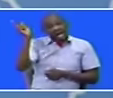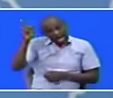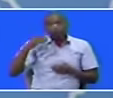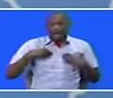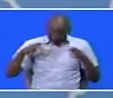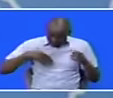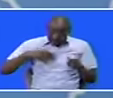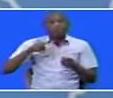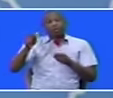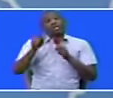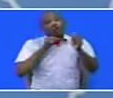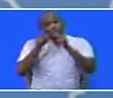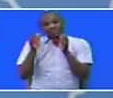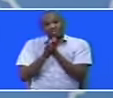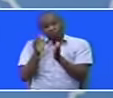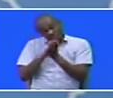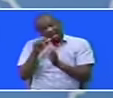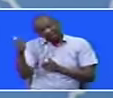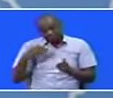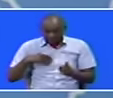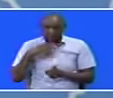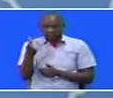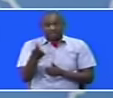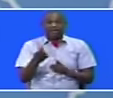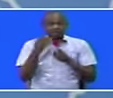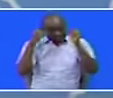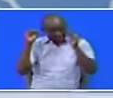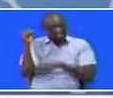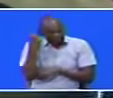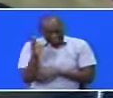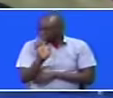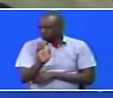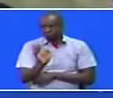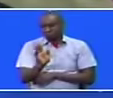candidates battling for elective seats apart from that of president.